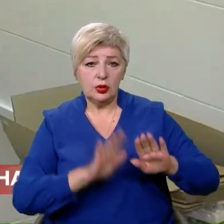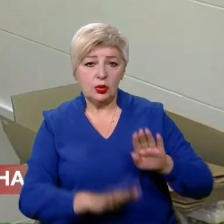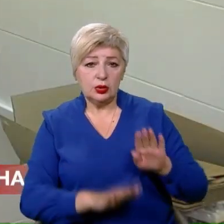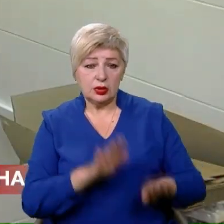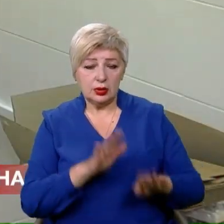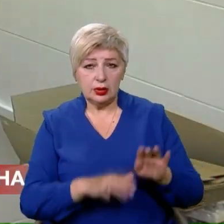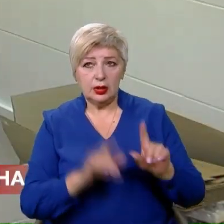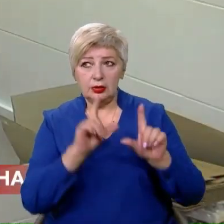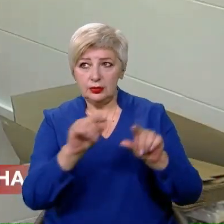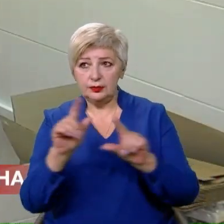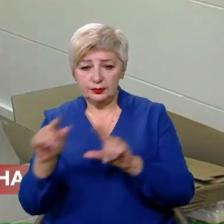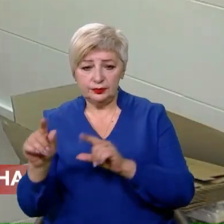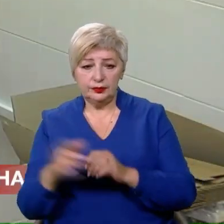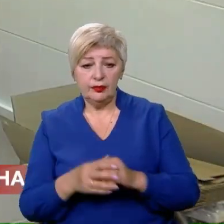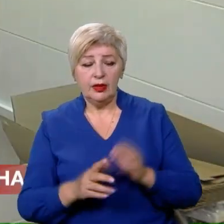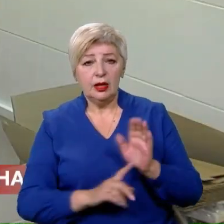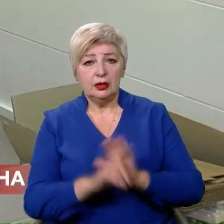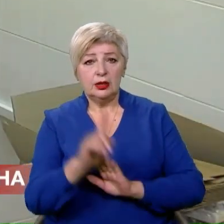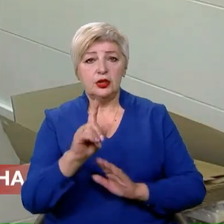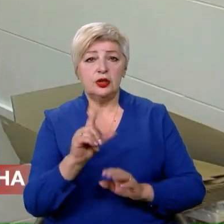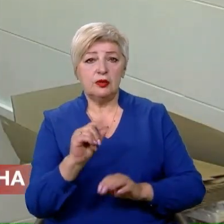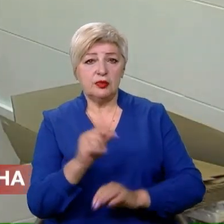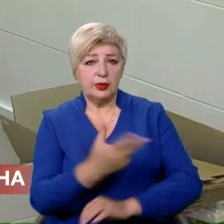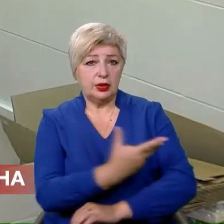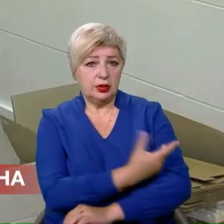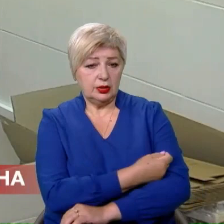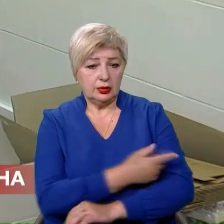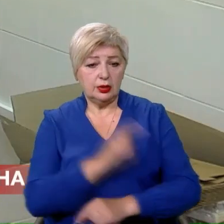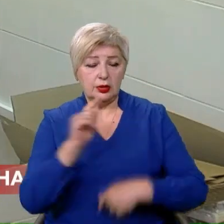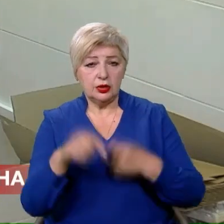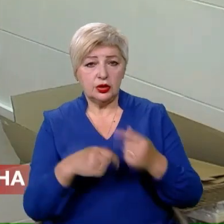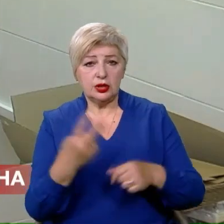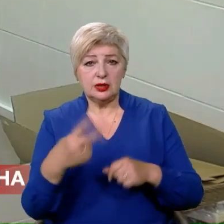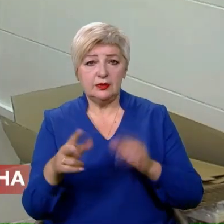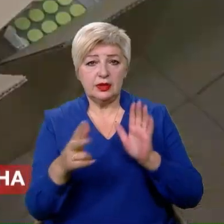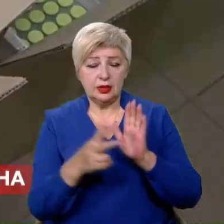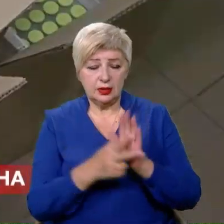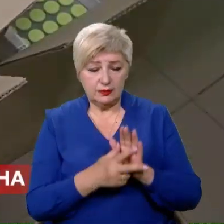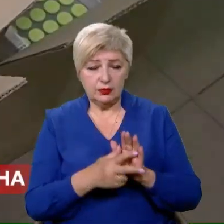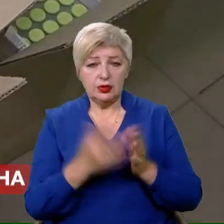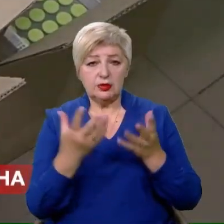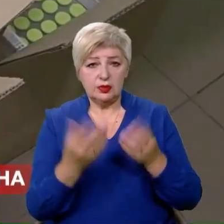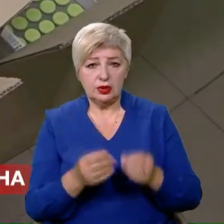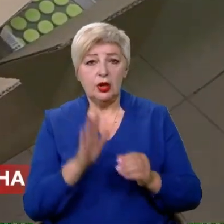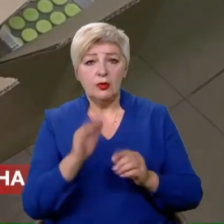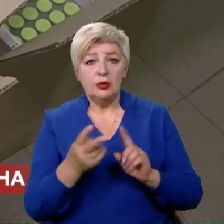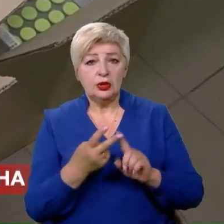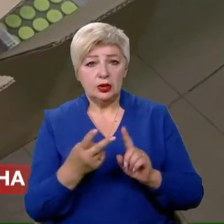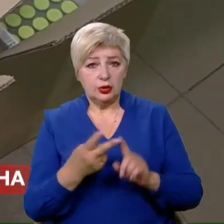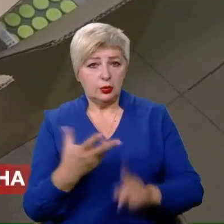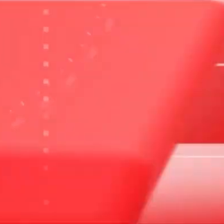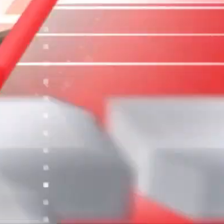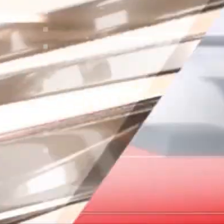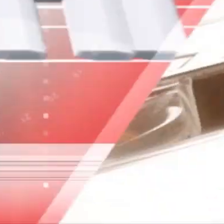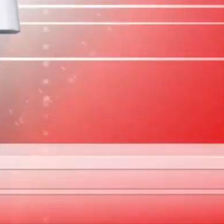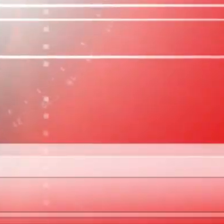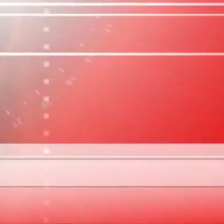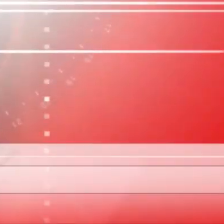Щеплення ми розпочинаємо з понеділка і через 28 днів буде друга доза щеплення.